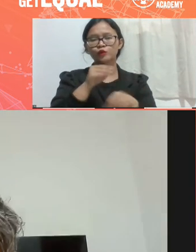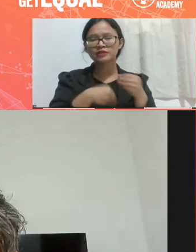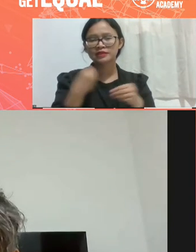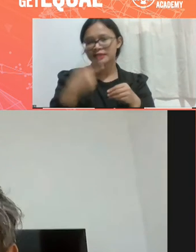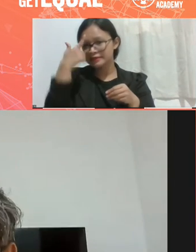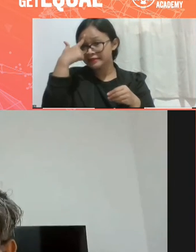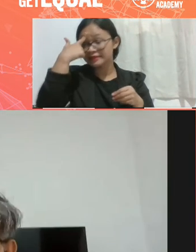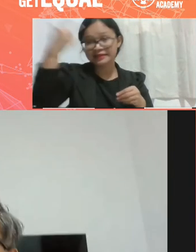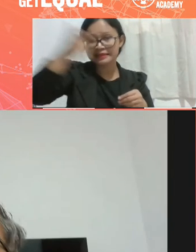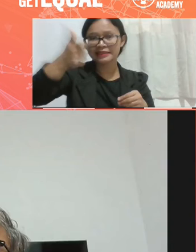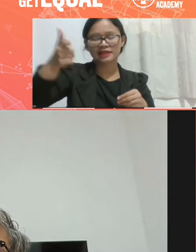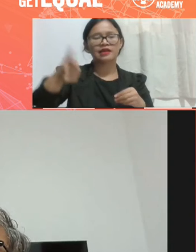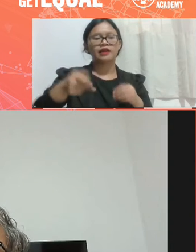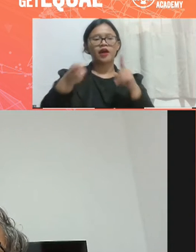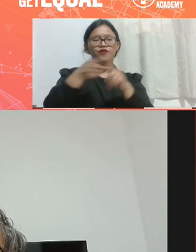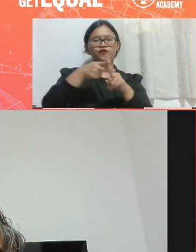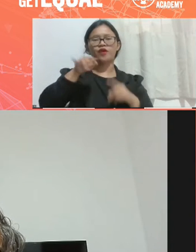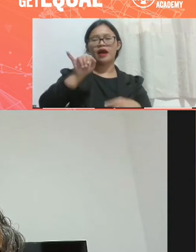kecerdasan buatan, AI.